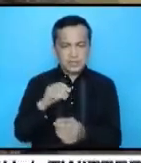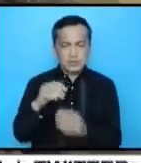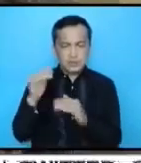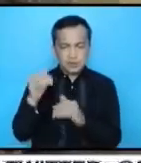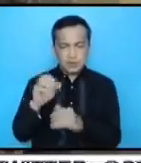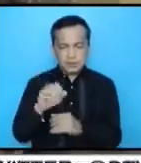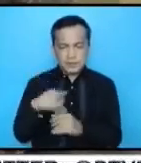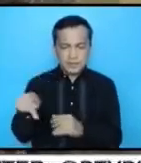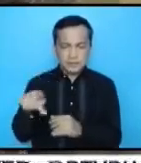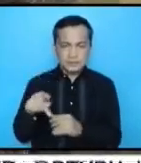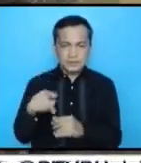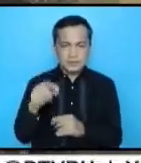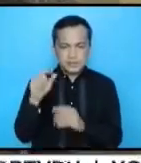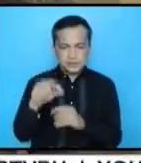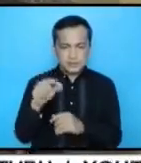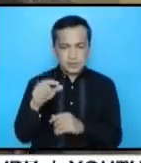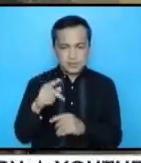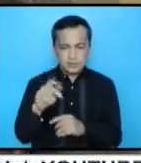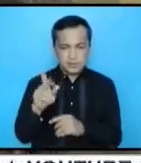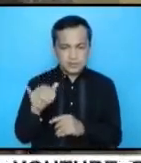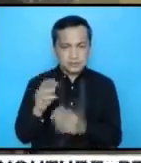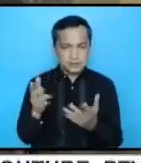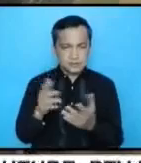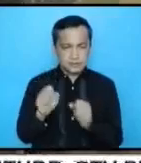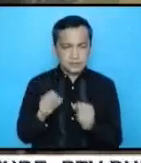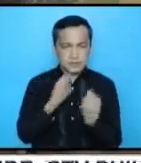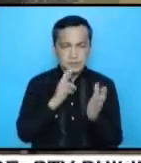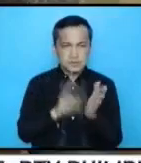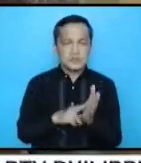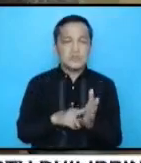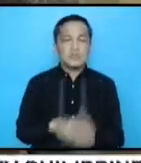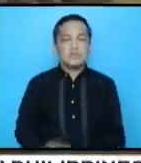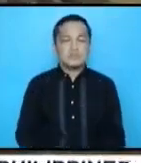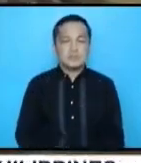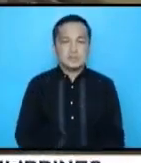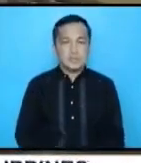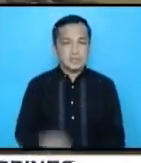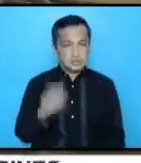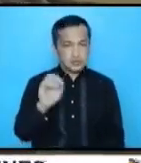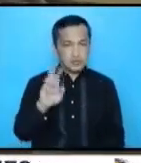Google Play kung saan pwede kang magrehistro dito bilang organ donor.